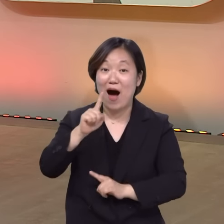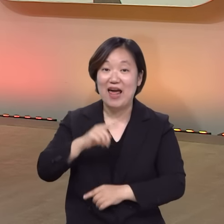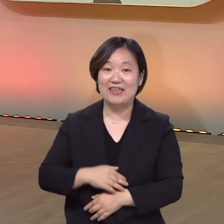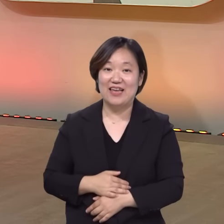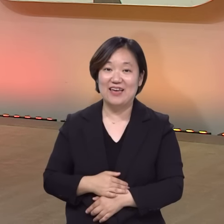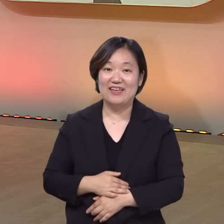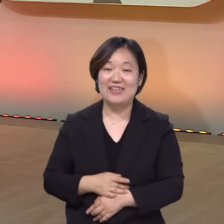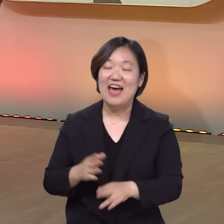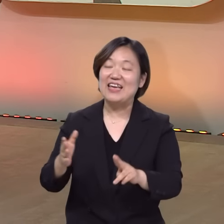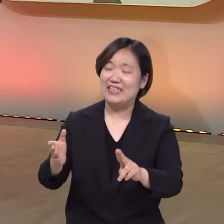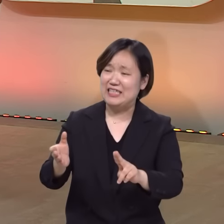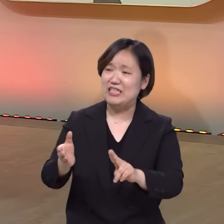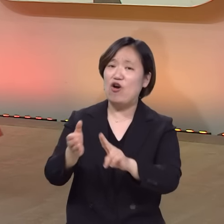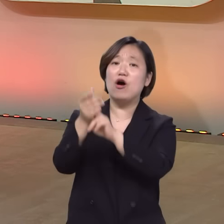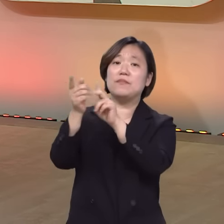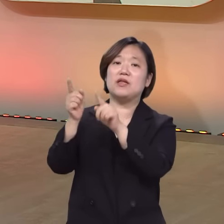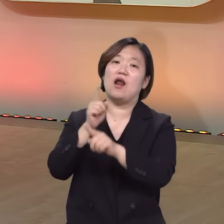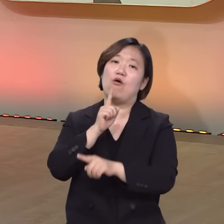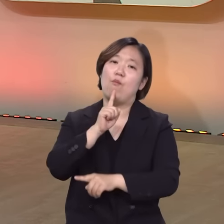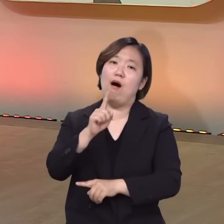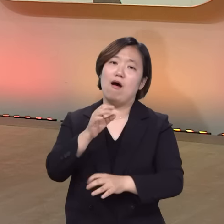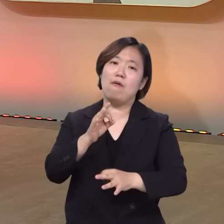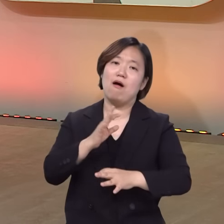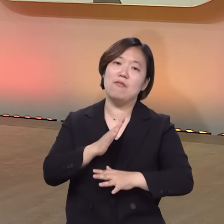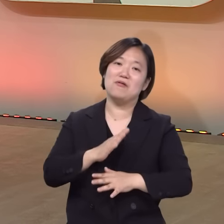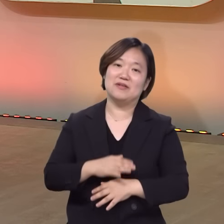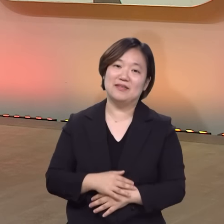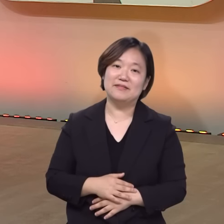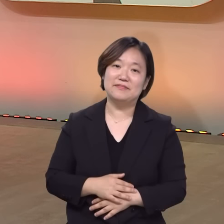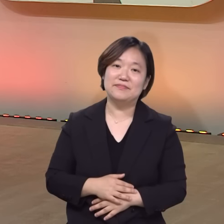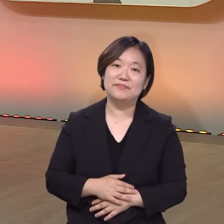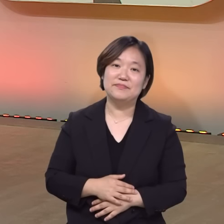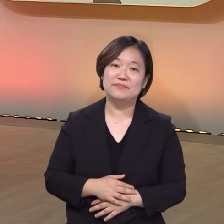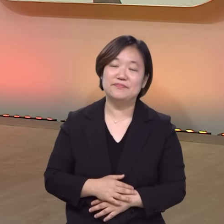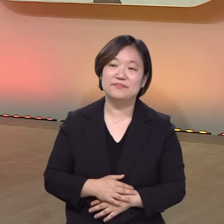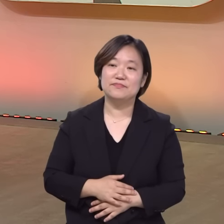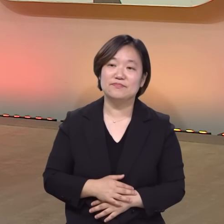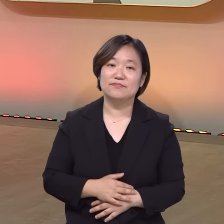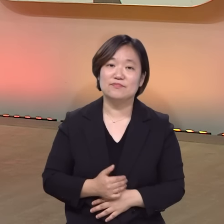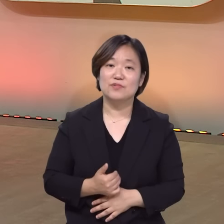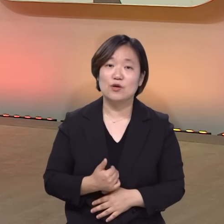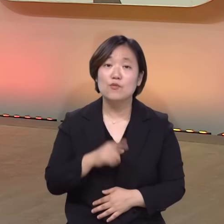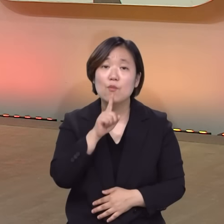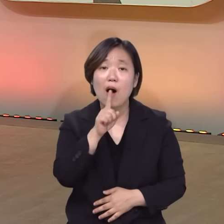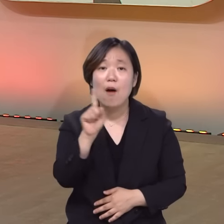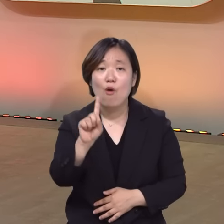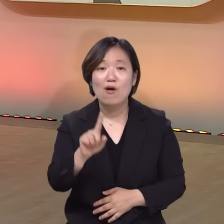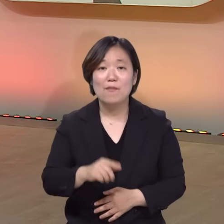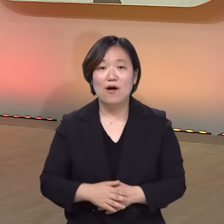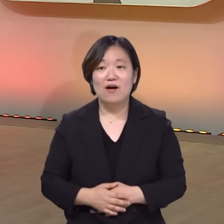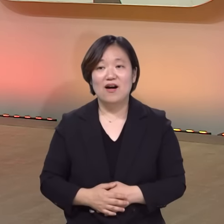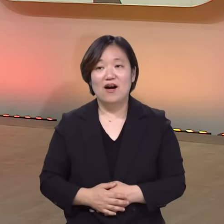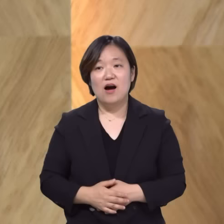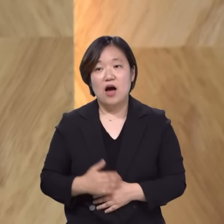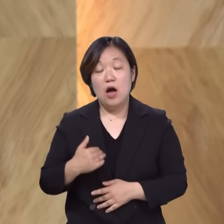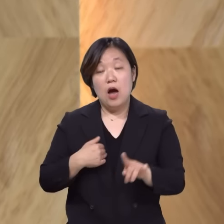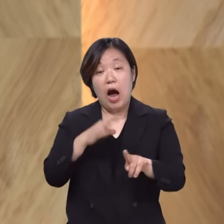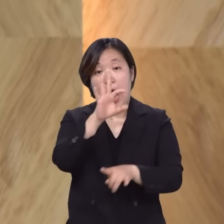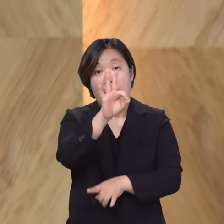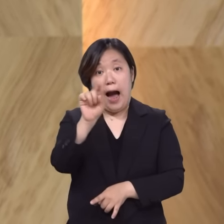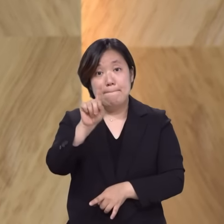없어서 기적입니다라고 제가 깜짝 놀라 하더래요 그러면서 하는 얘기가 그까 암